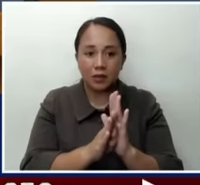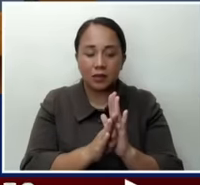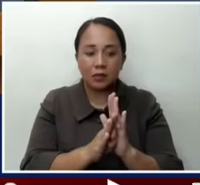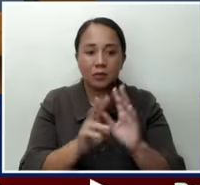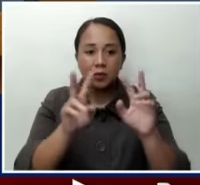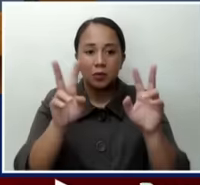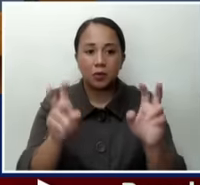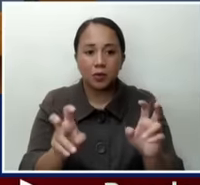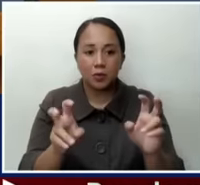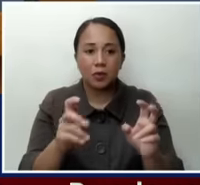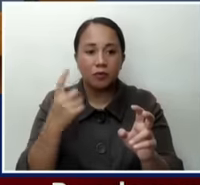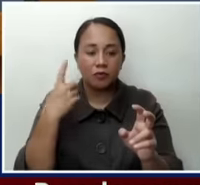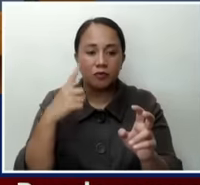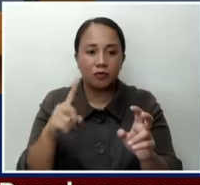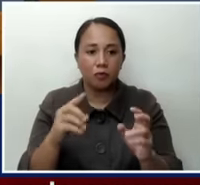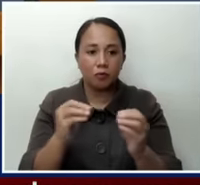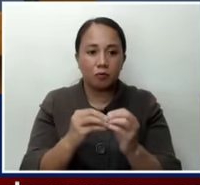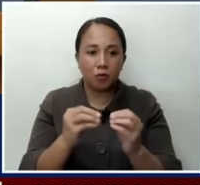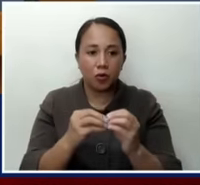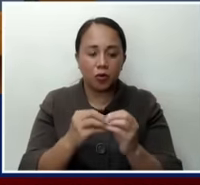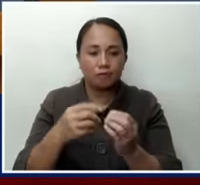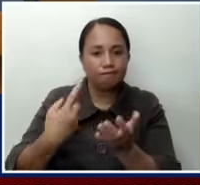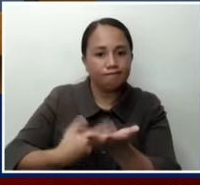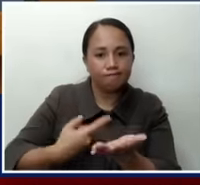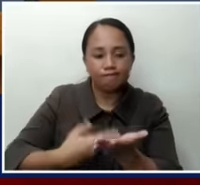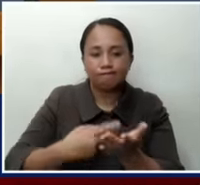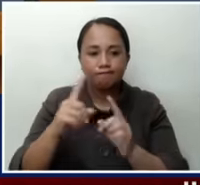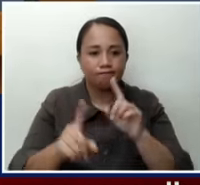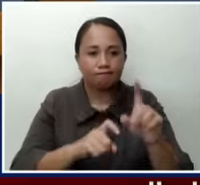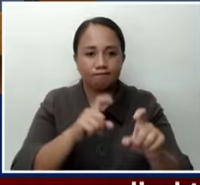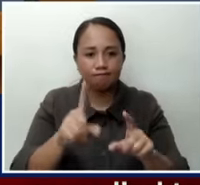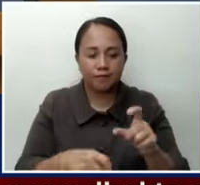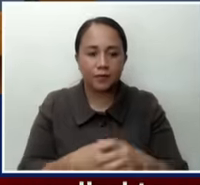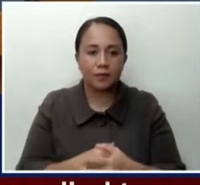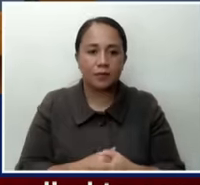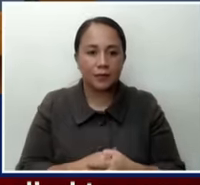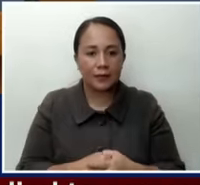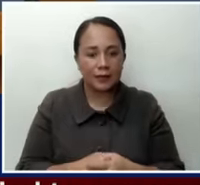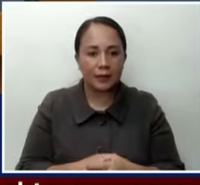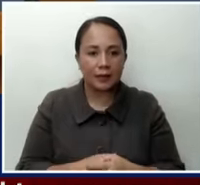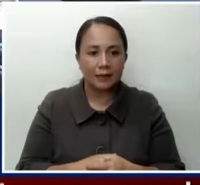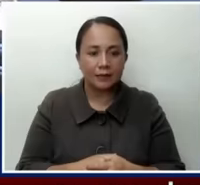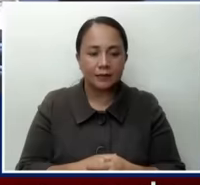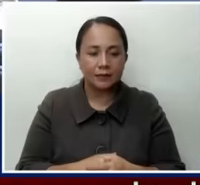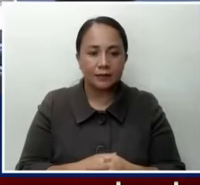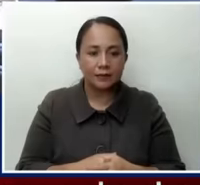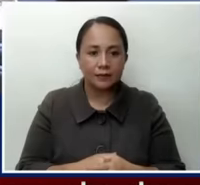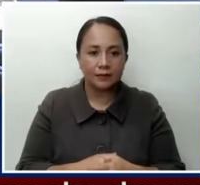for further interpellation.